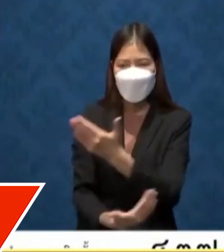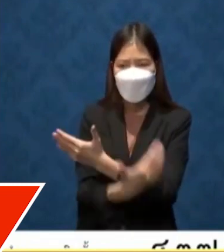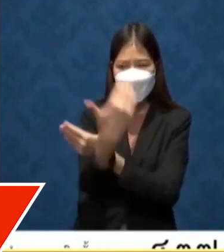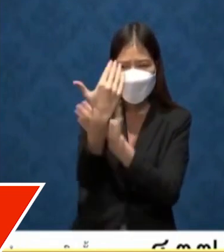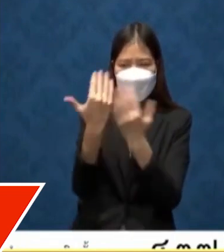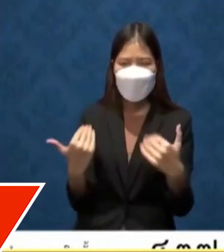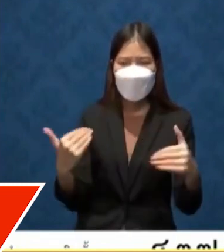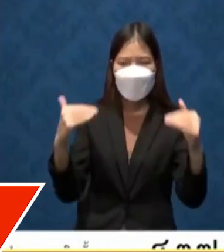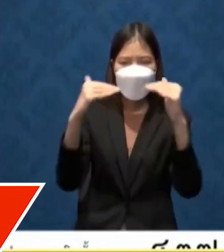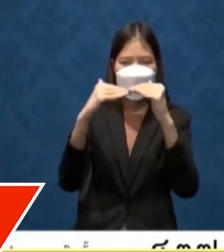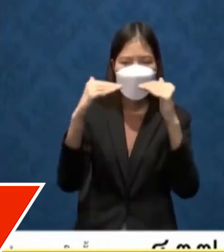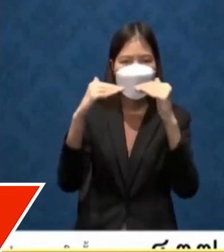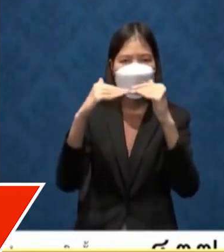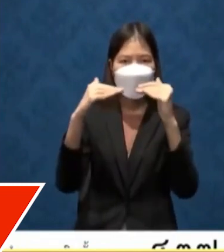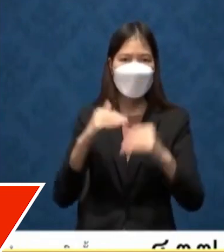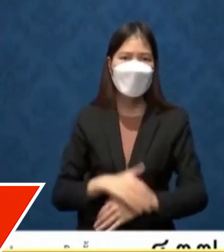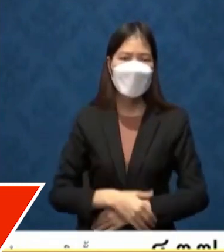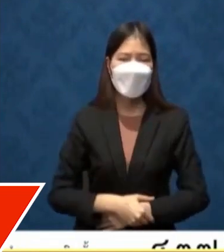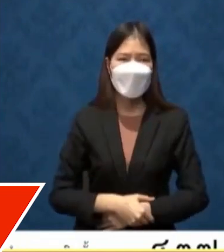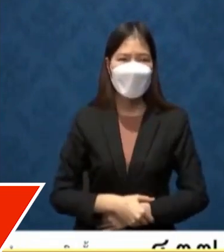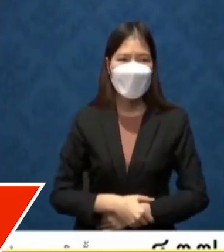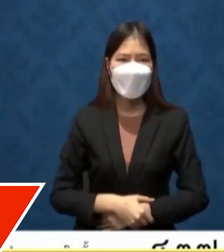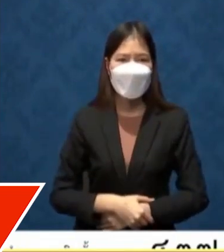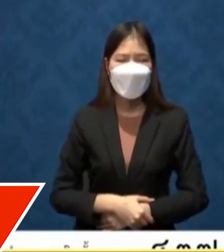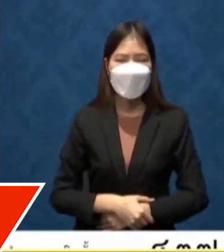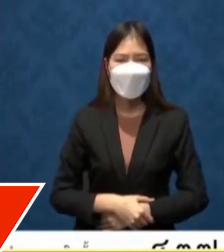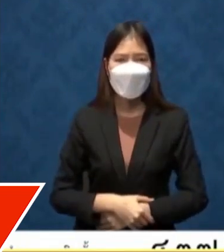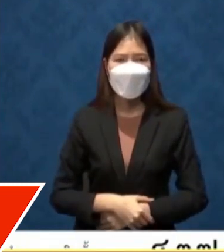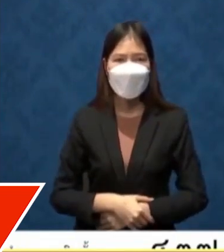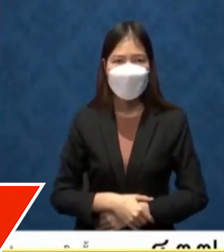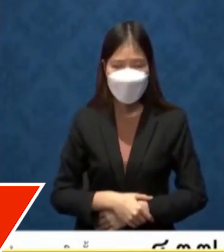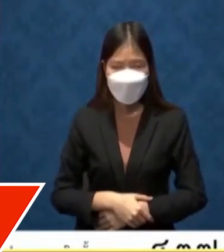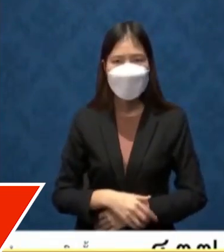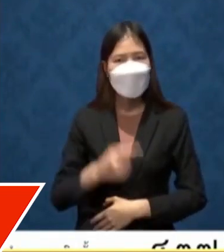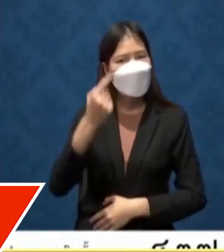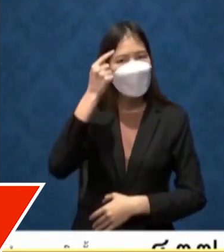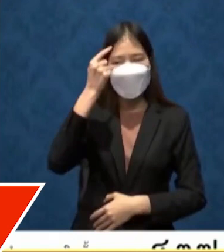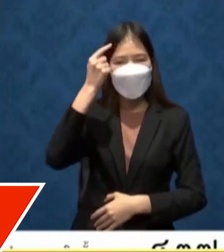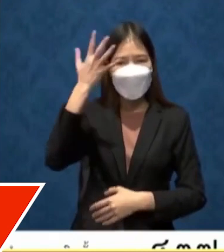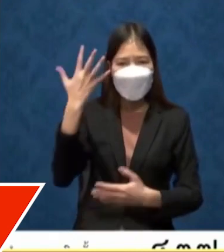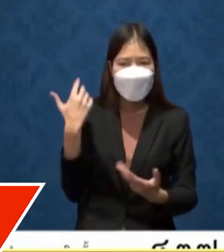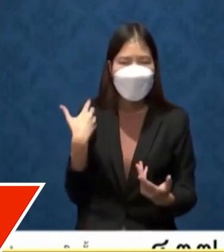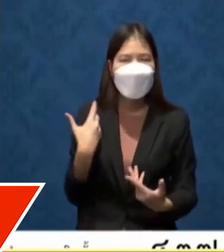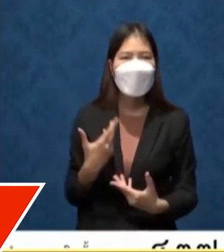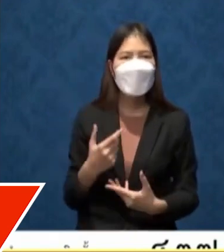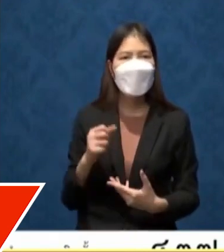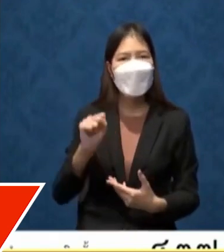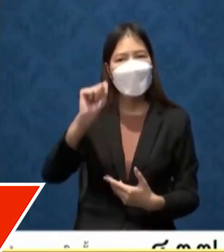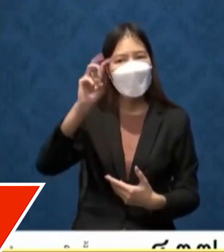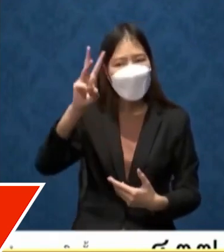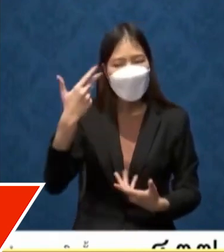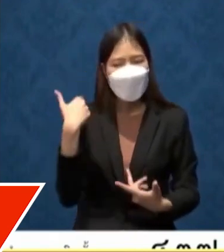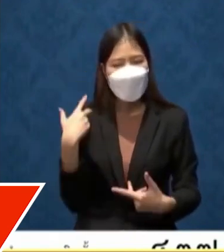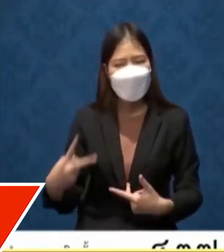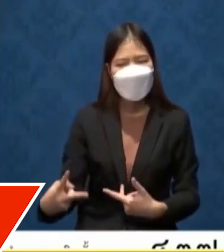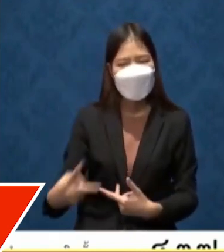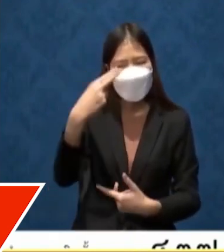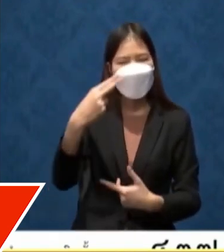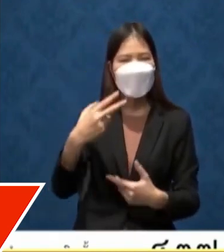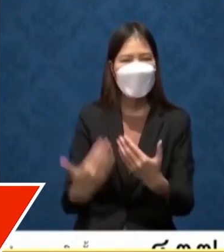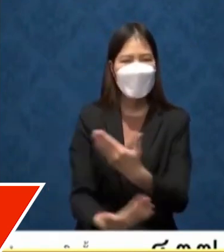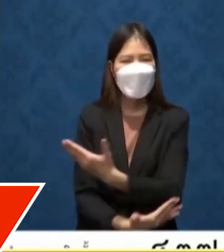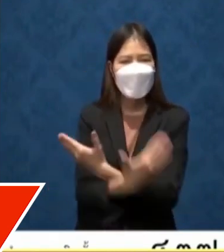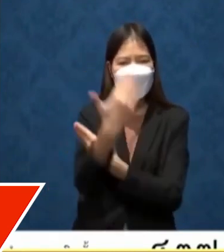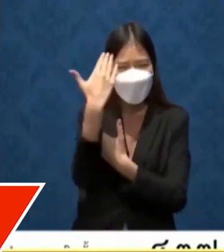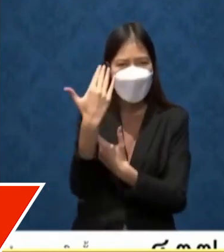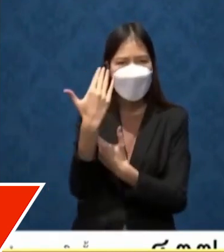เทียมกันผมจึงไม่อาจเข้าใจในความคิดของทางวุฒิสภาได้ครับว่าทำไมจึงตัดโอกาสในการให้ทุนของเด็กที่ขาดแคลนทุ